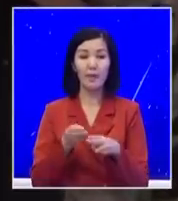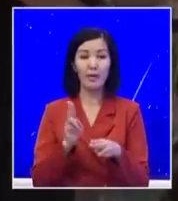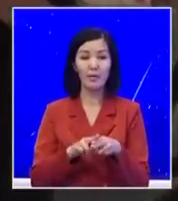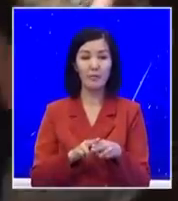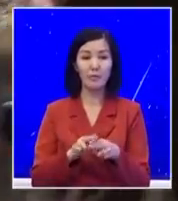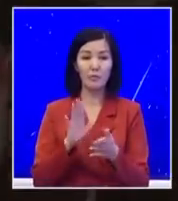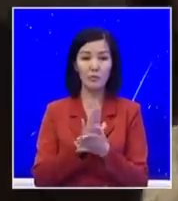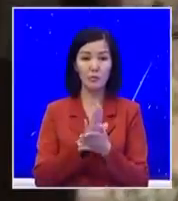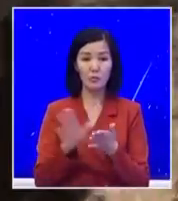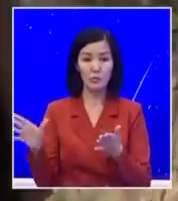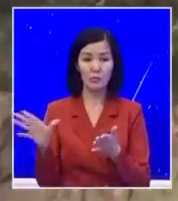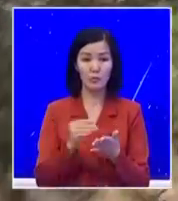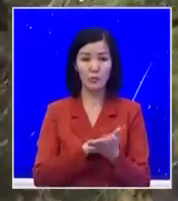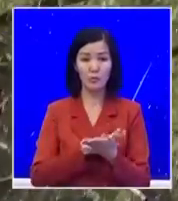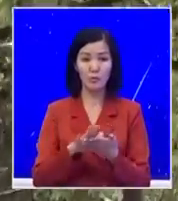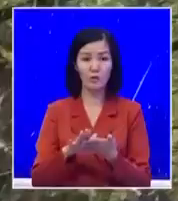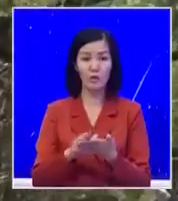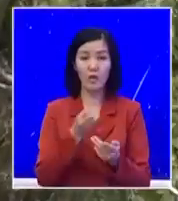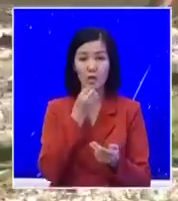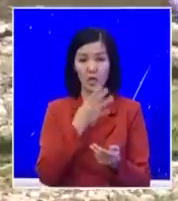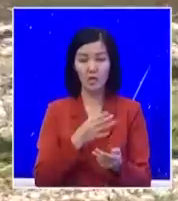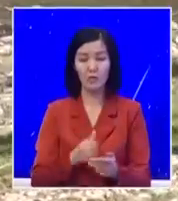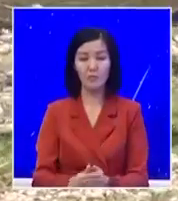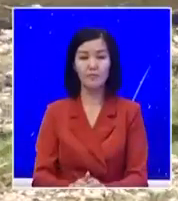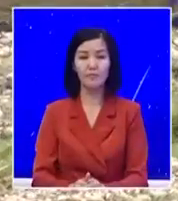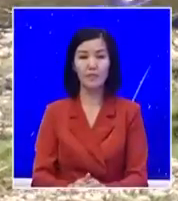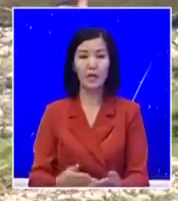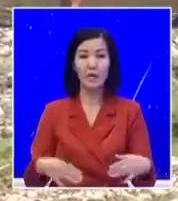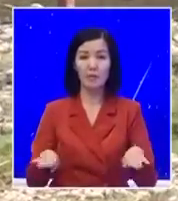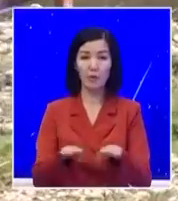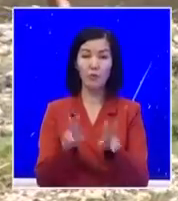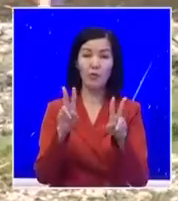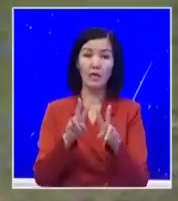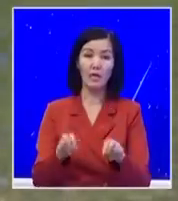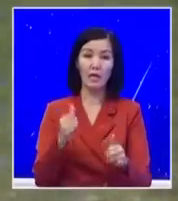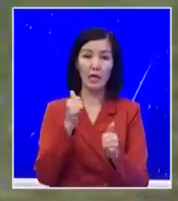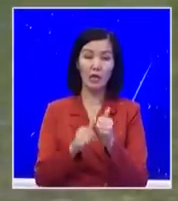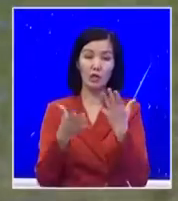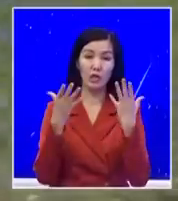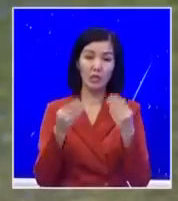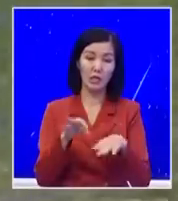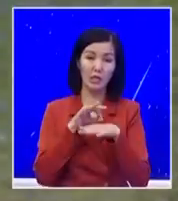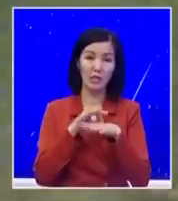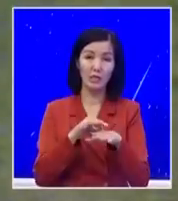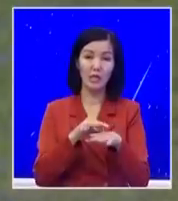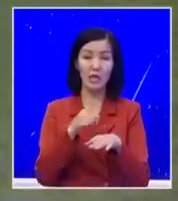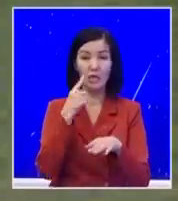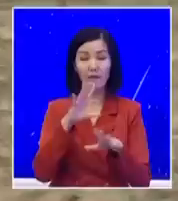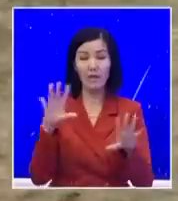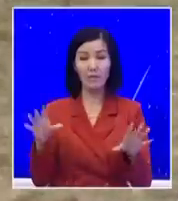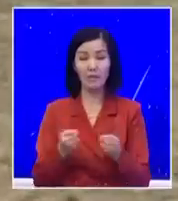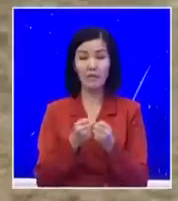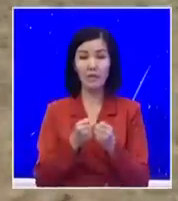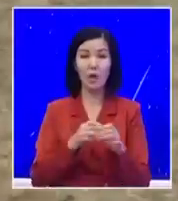давайте мусор все за собой убирайте и домой. Все хорошо. Подобные рейды будут проводиться ежедневно, заверили спасатели. Купальный сезон